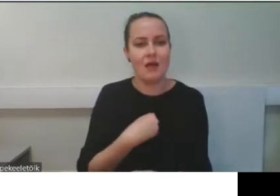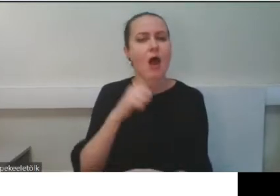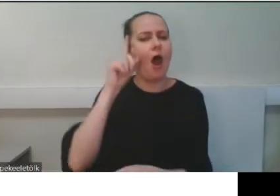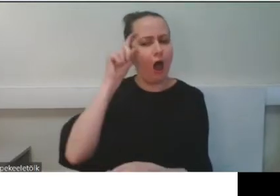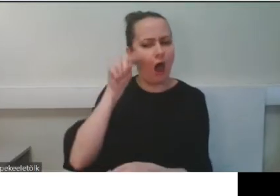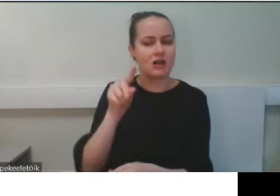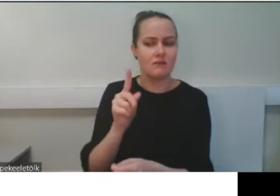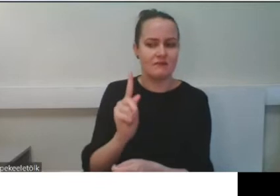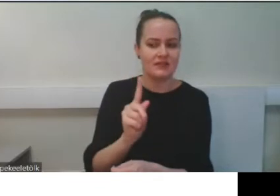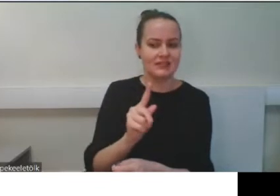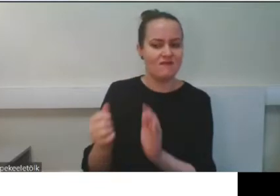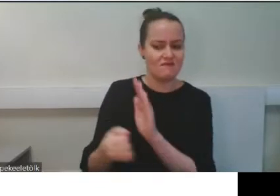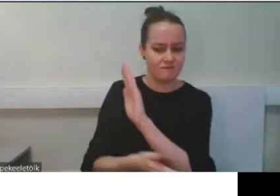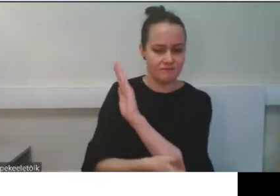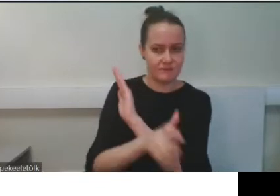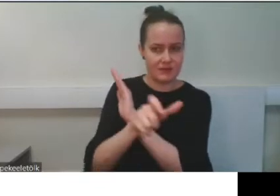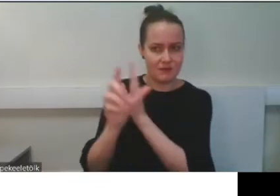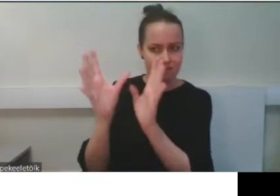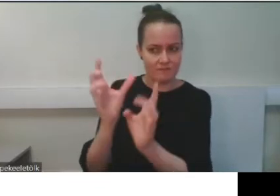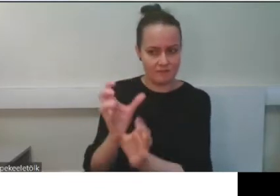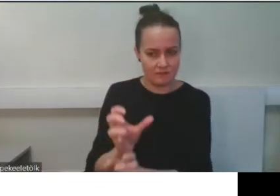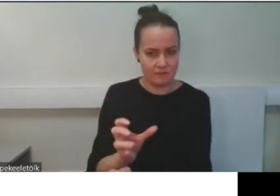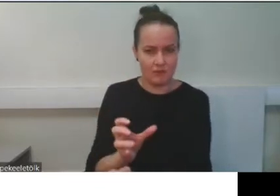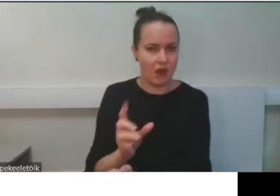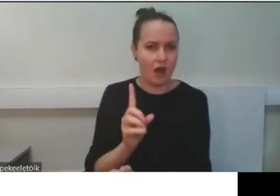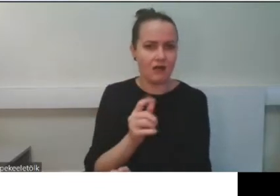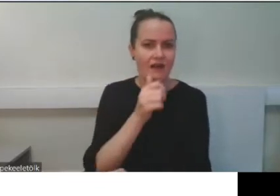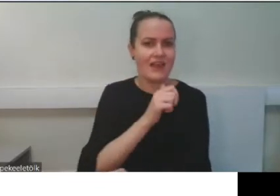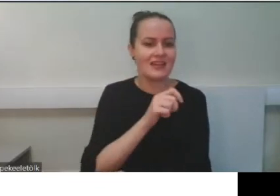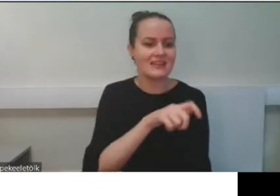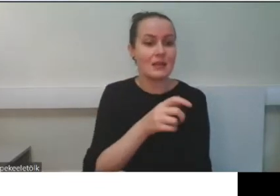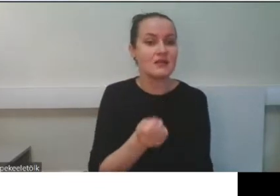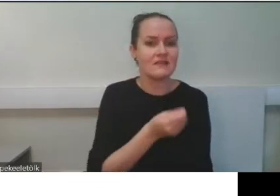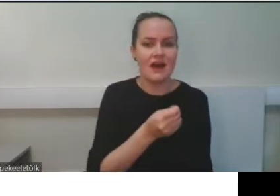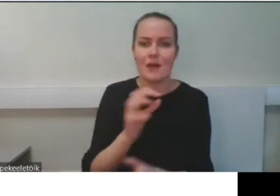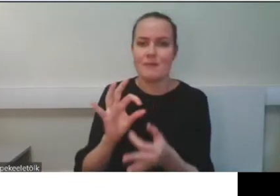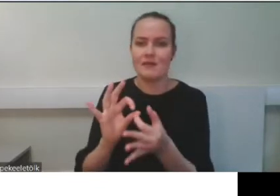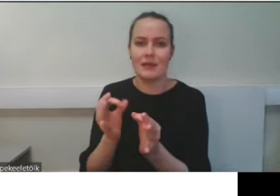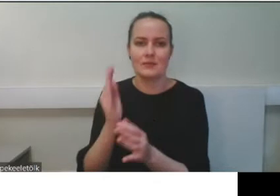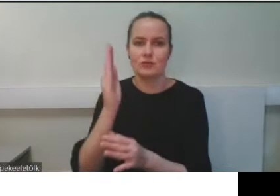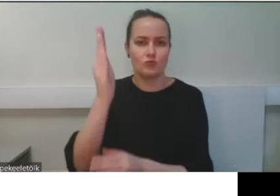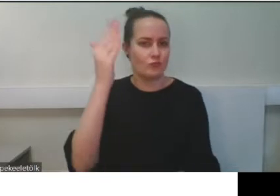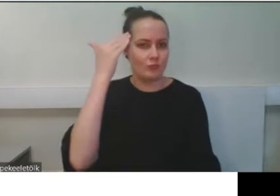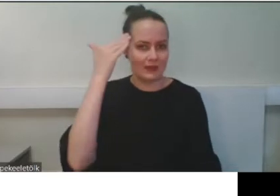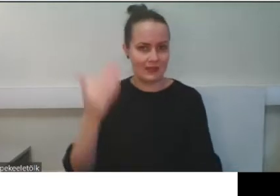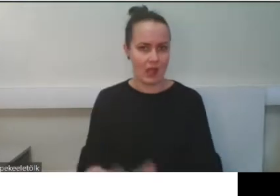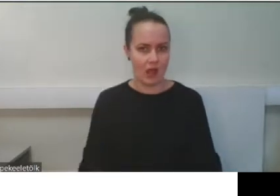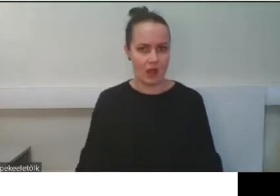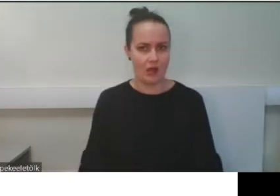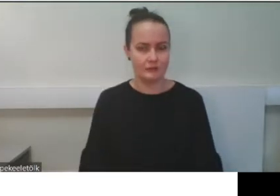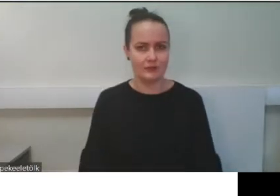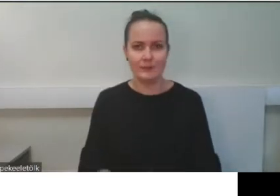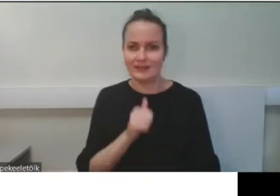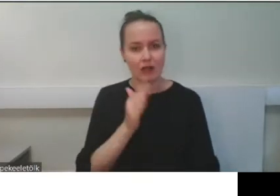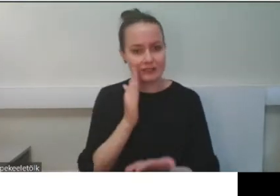statistiliste selliste piirangute tõttu siis neid andmeid ei avaldata. Ja see on võib-olla üks murekoht üldse